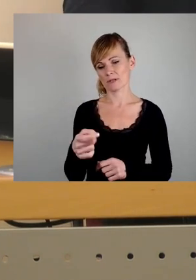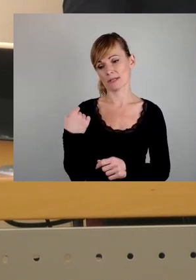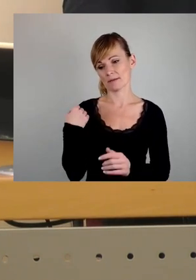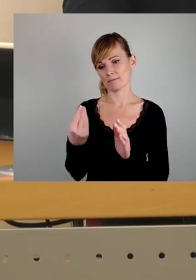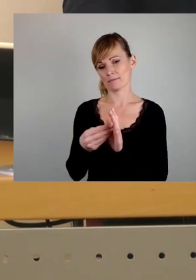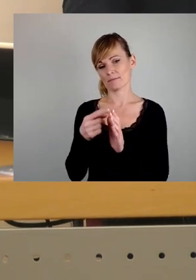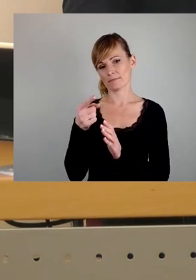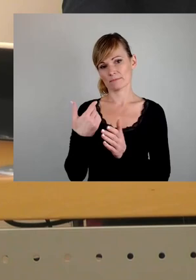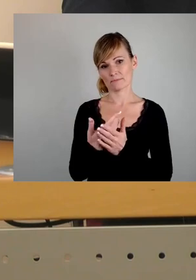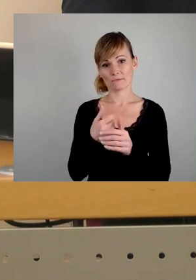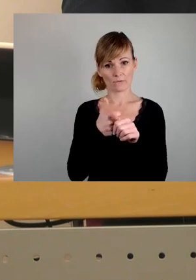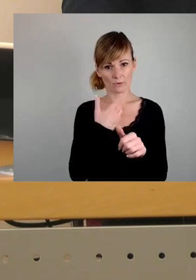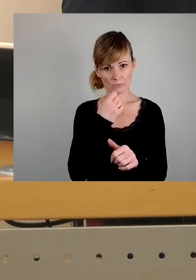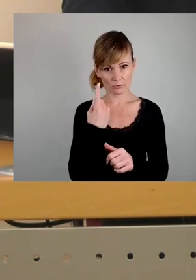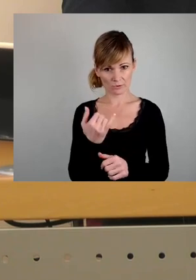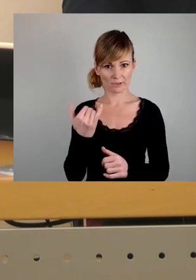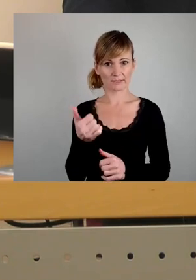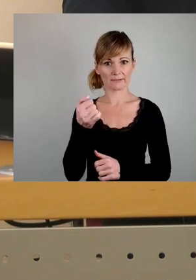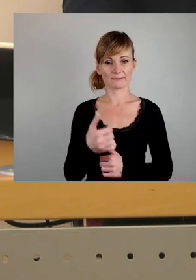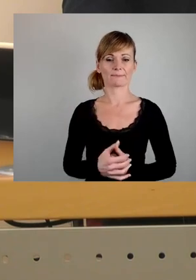dem folgen möchte, bitte ich jetzt um Stimmzeichen.